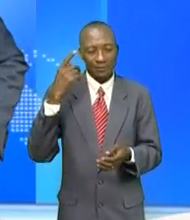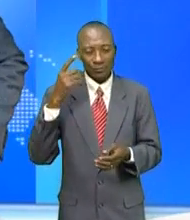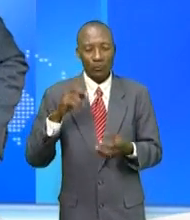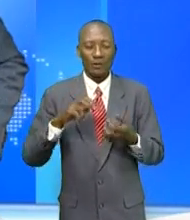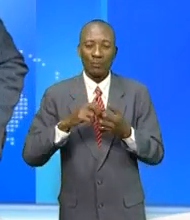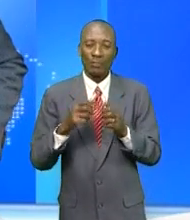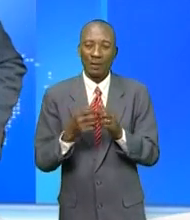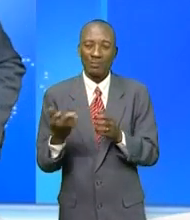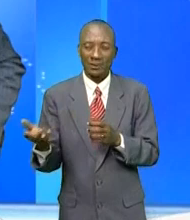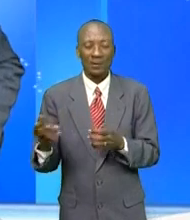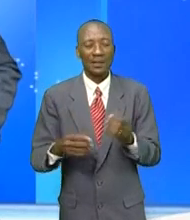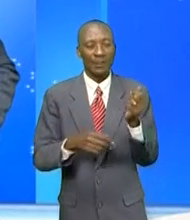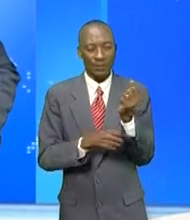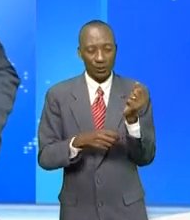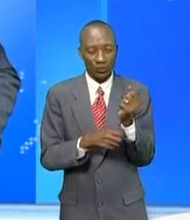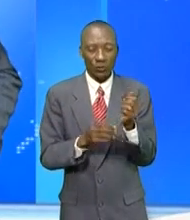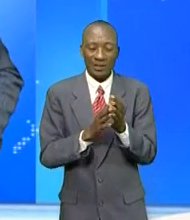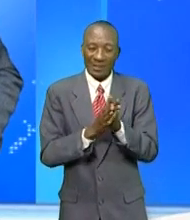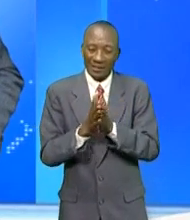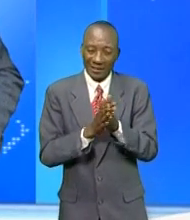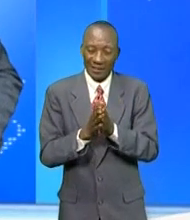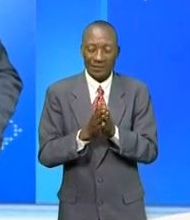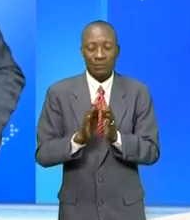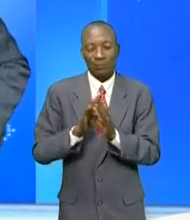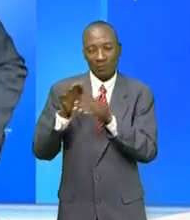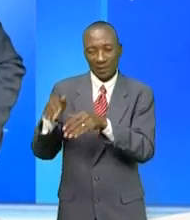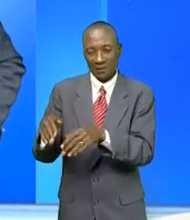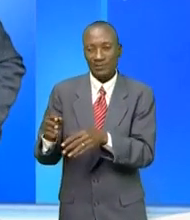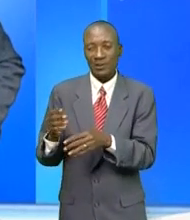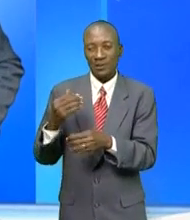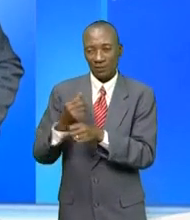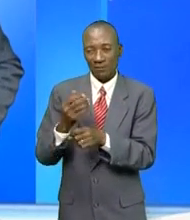intéressées peuvent contacter les secrétariats permanents de la Commission nationale pour